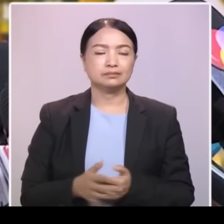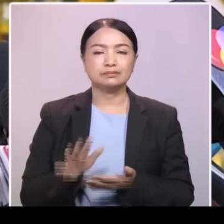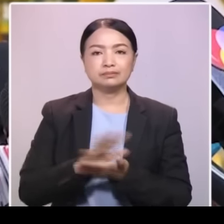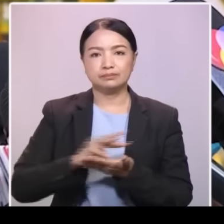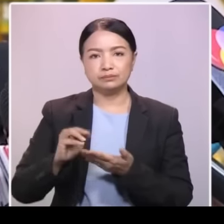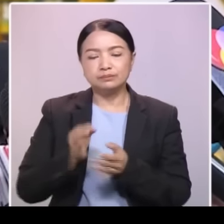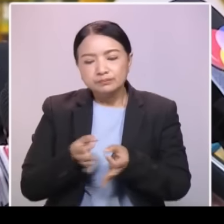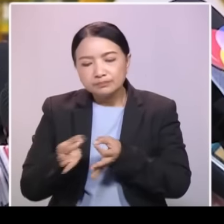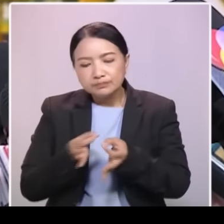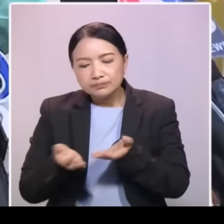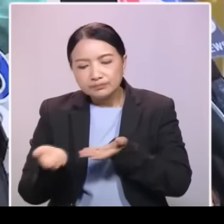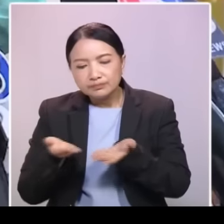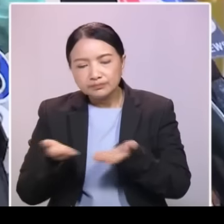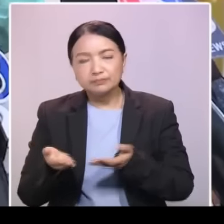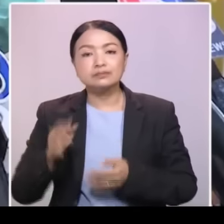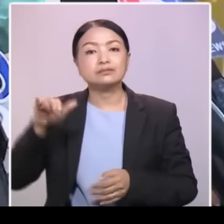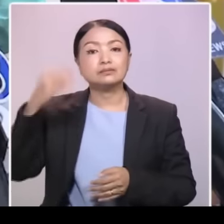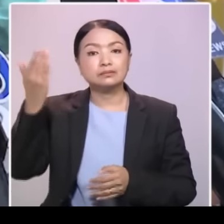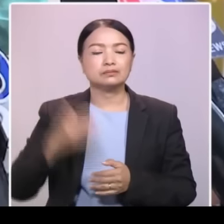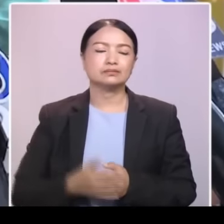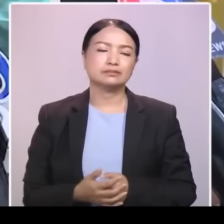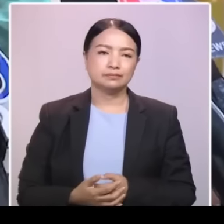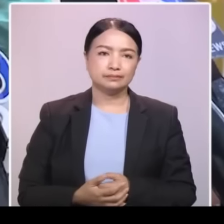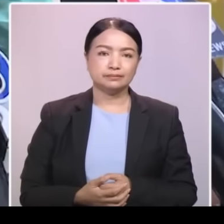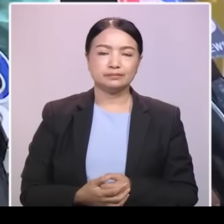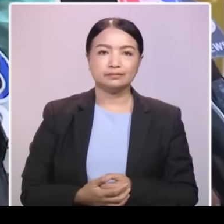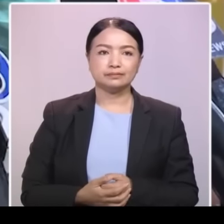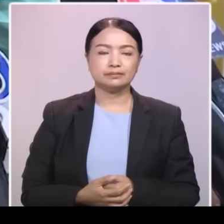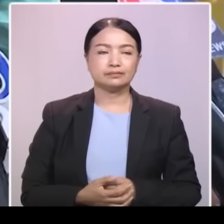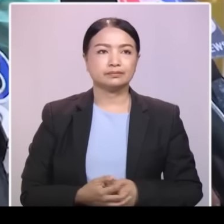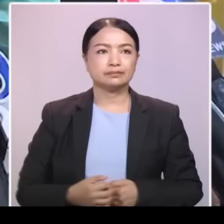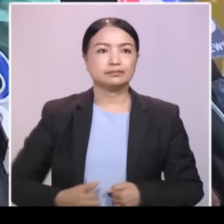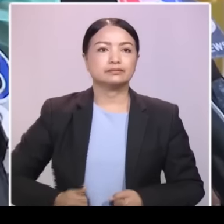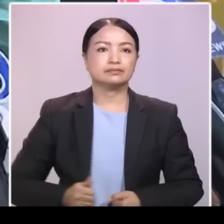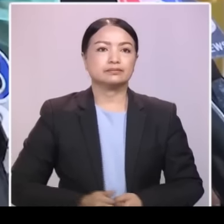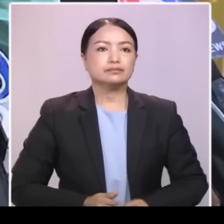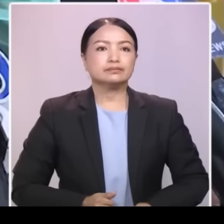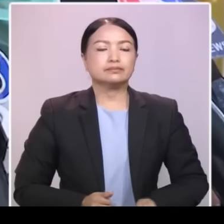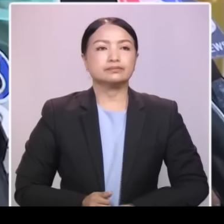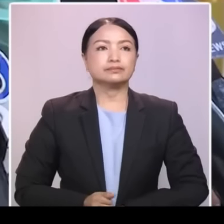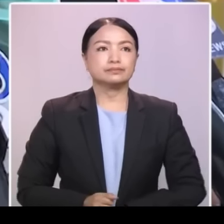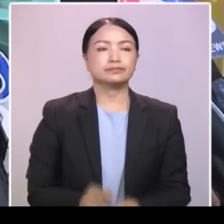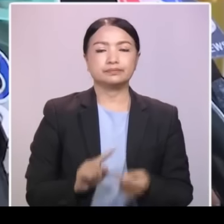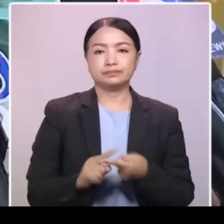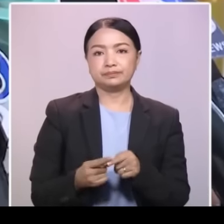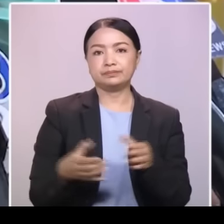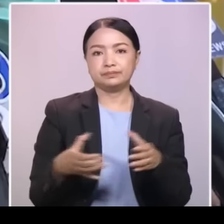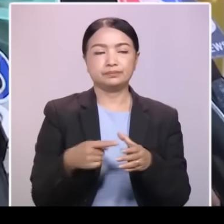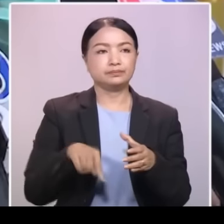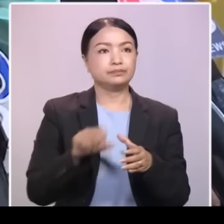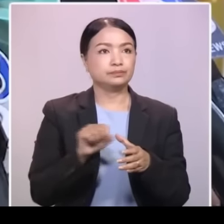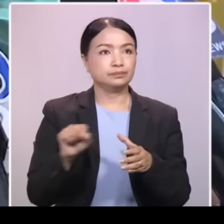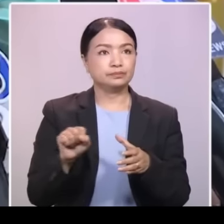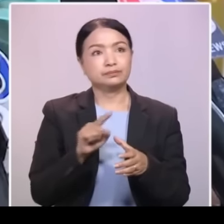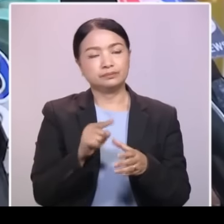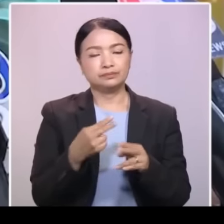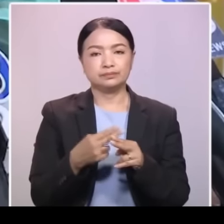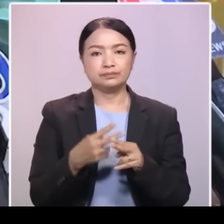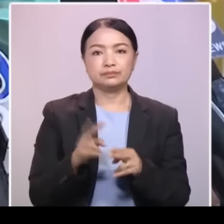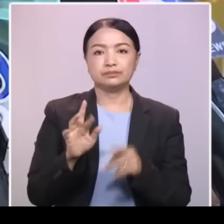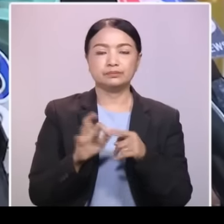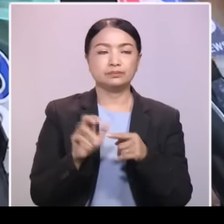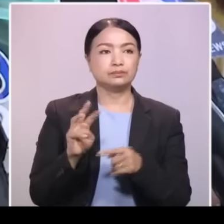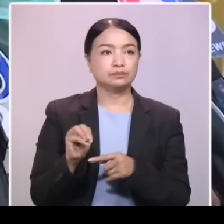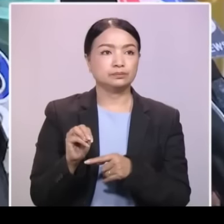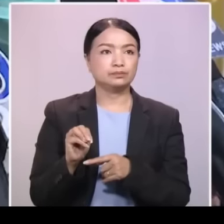ทนี่ต้องปรึกษาหารือกันทุกพัก ขณะที่มีความเห็นจากเพื่อนสสต่างพรรคสังกัดฝ่ายค้านด้วยกันอย่างนายร่มธรรมคำนุรัก